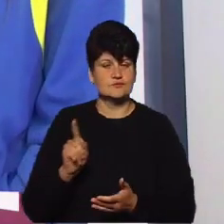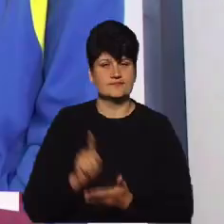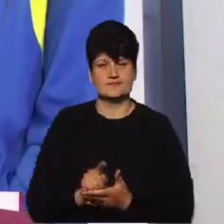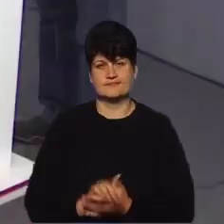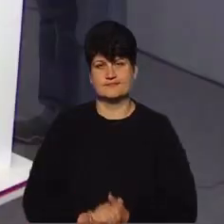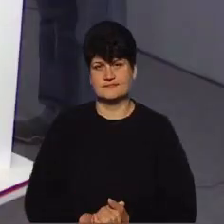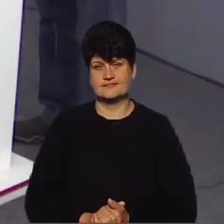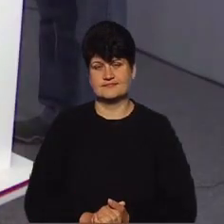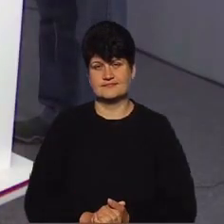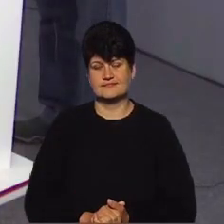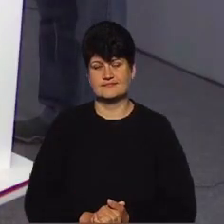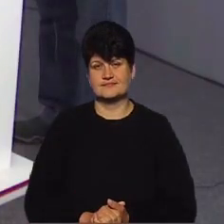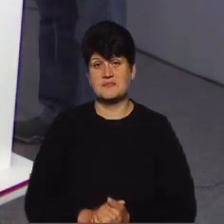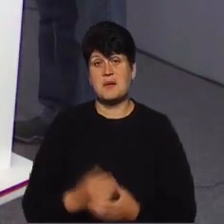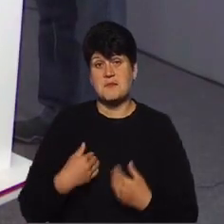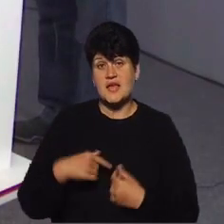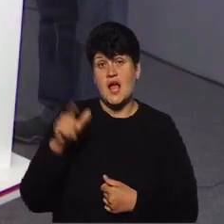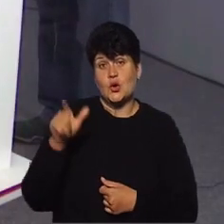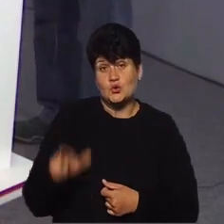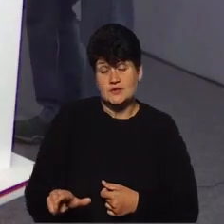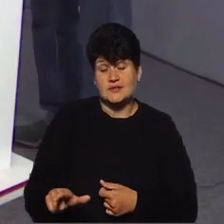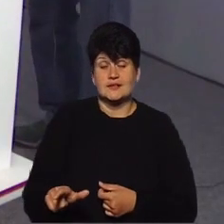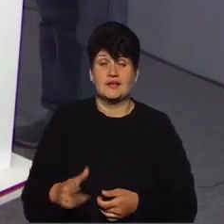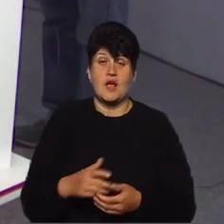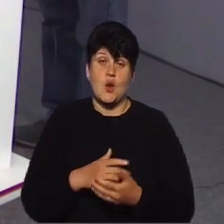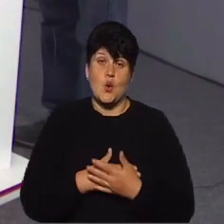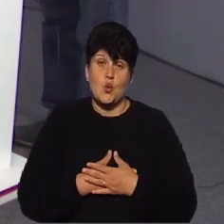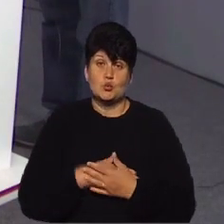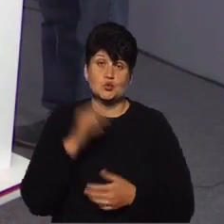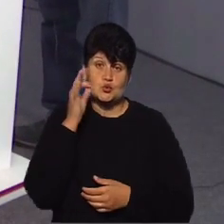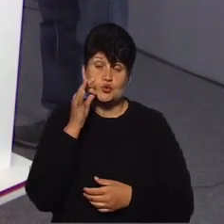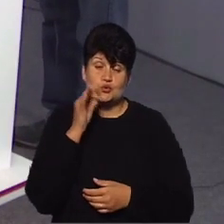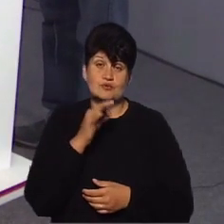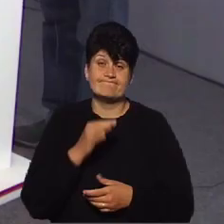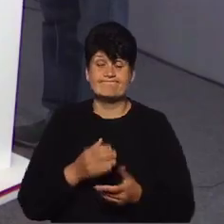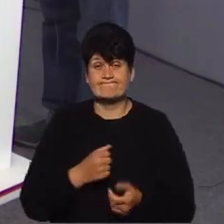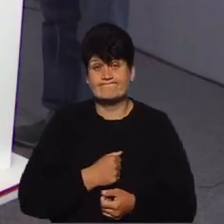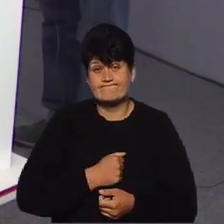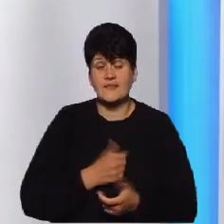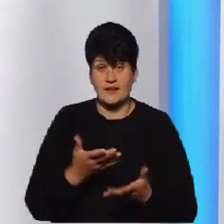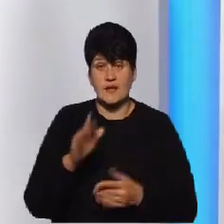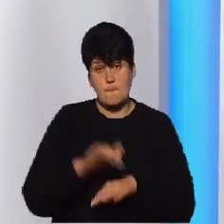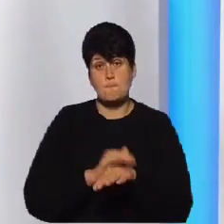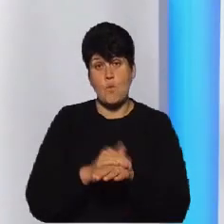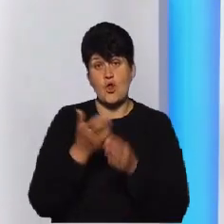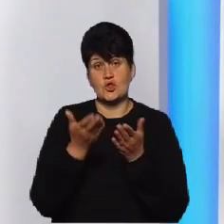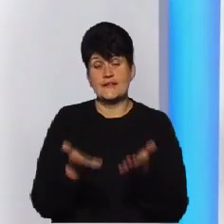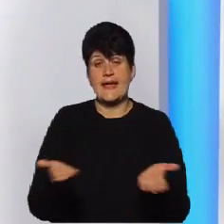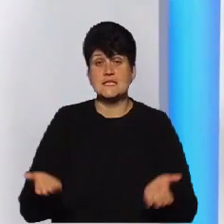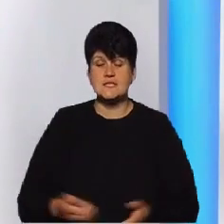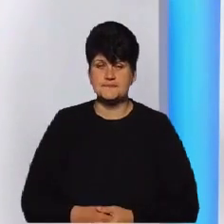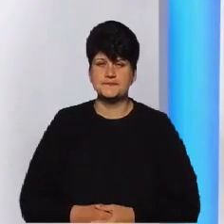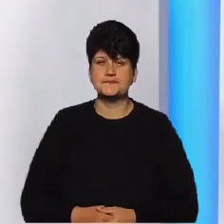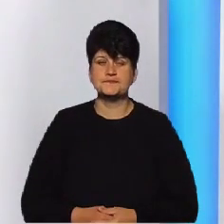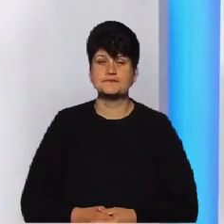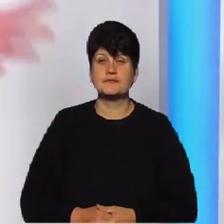Мені, як людині, яка любить солодощі, дуже сумно від цього, але ти молодець, воно, напевно, цього вартує. Ще хочеться дізнатися, чи були